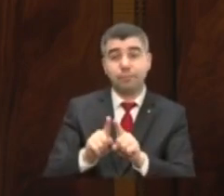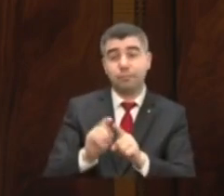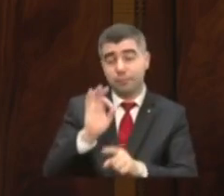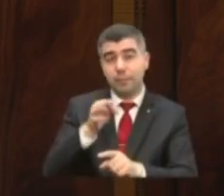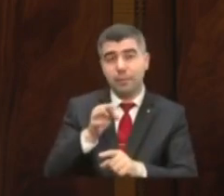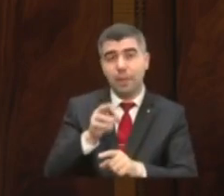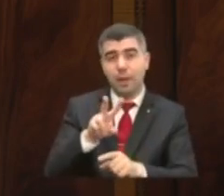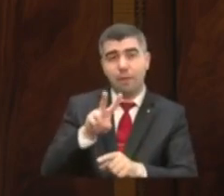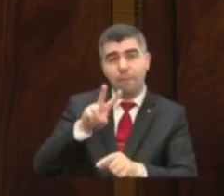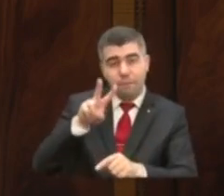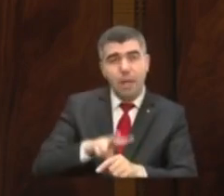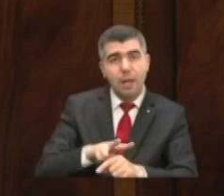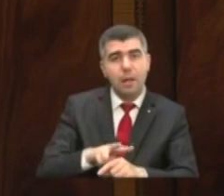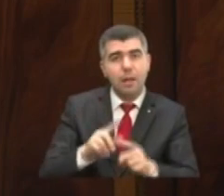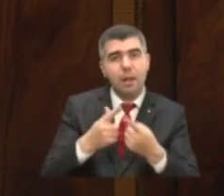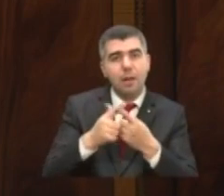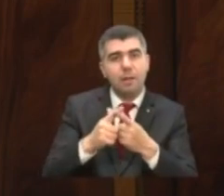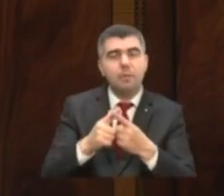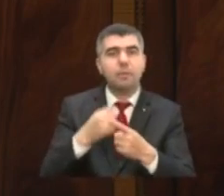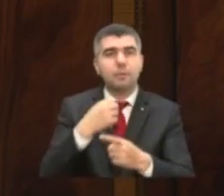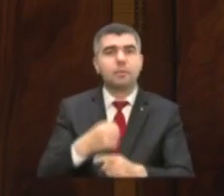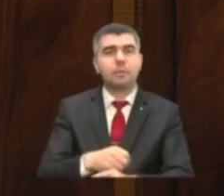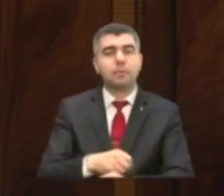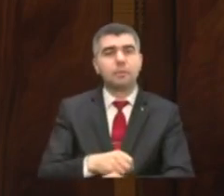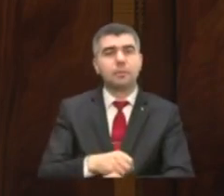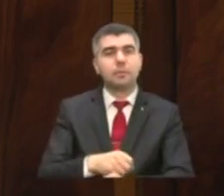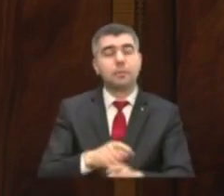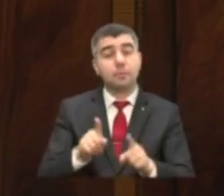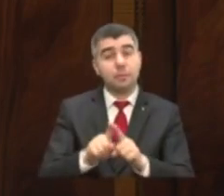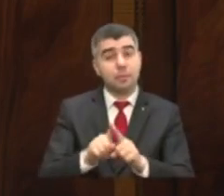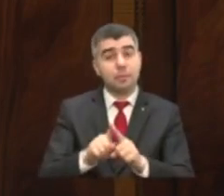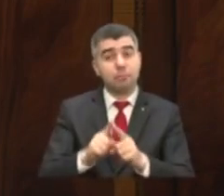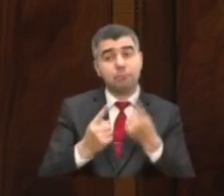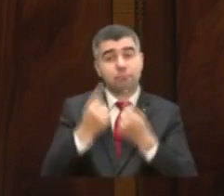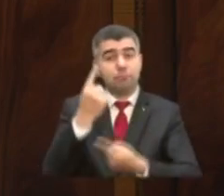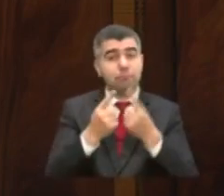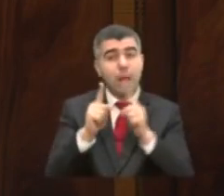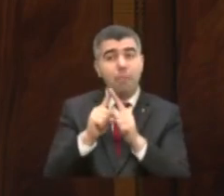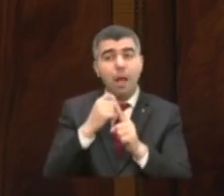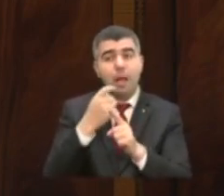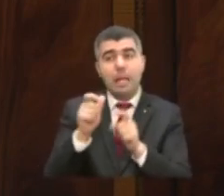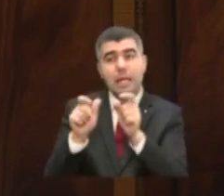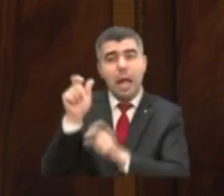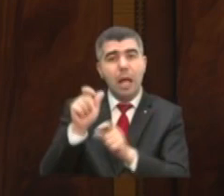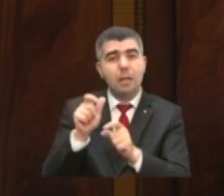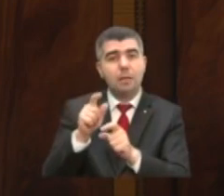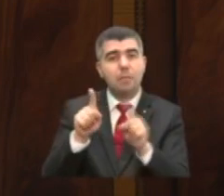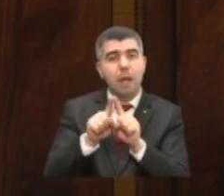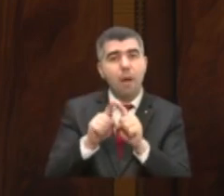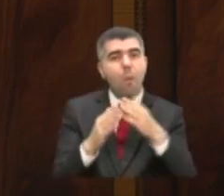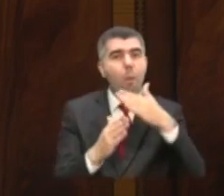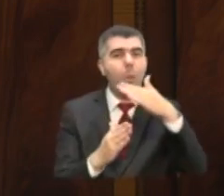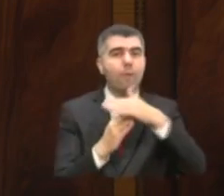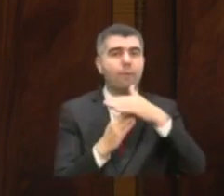مواجهة متطلبات حياتهم اليومية، لتشكل آلية المقاطعة الشعبية لبعض المواد الاستهلاكية تعبيرا